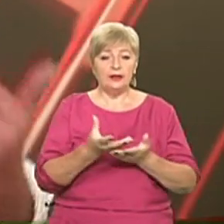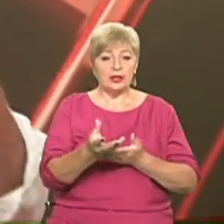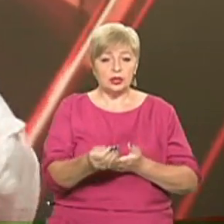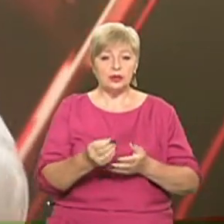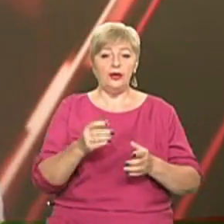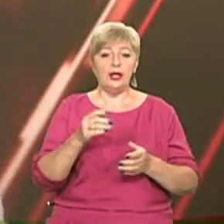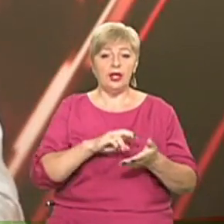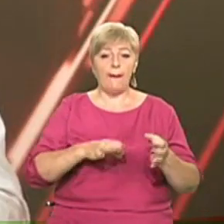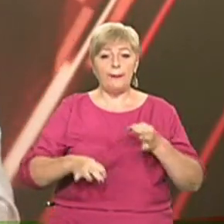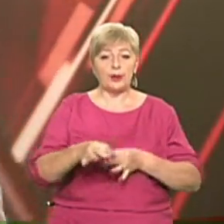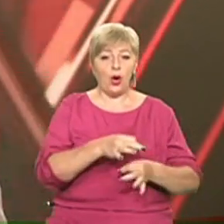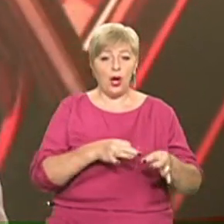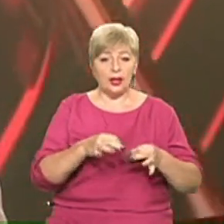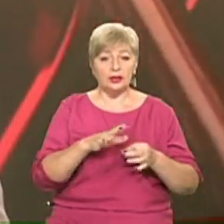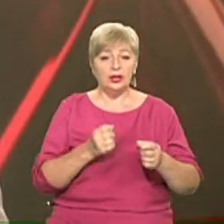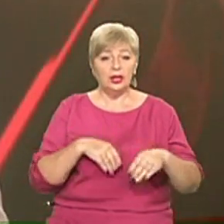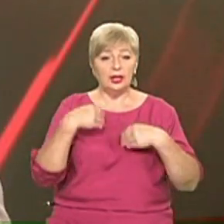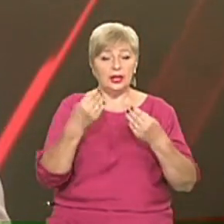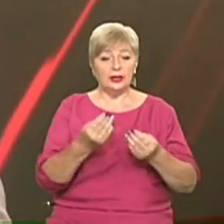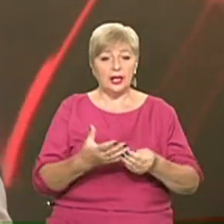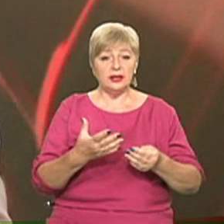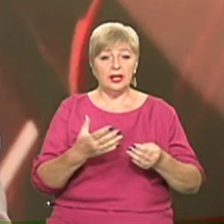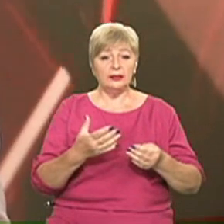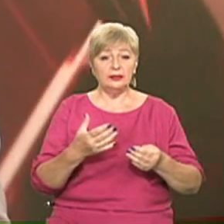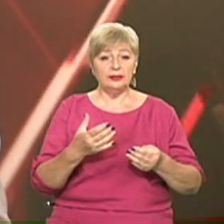фінансування проєкту і надання